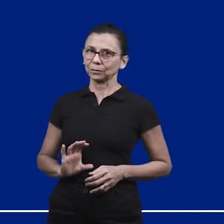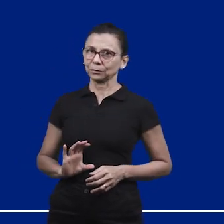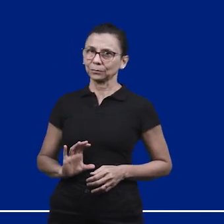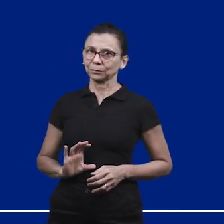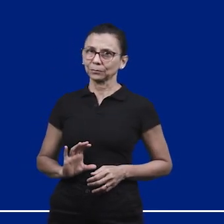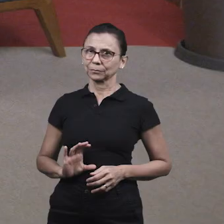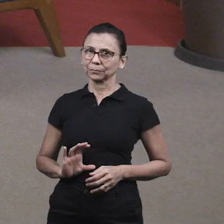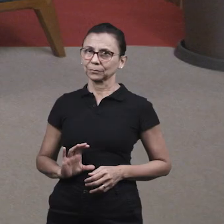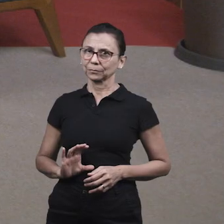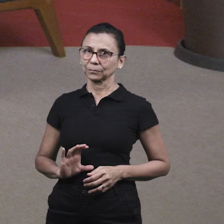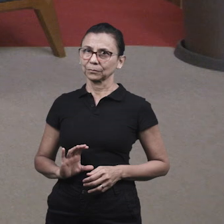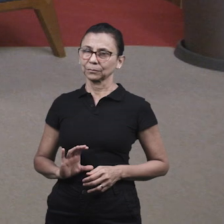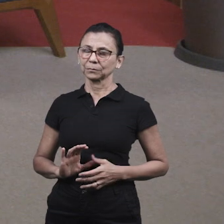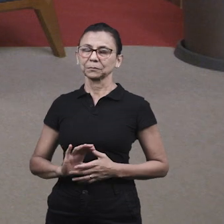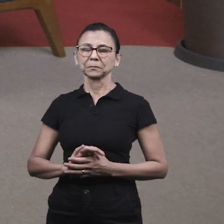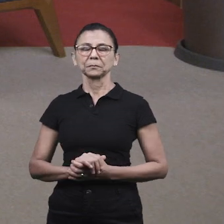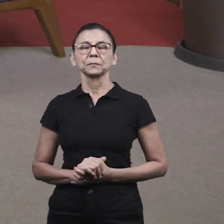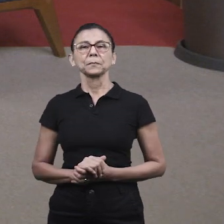Seigneur Jésus-Christ.